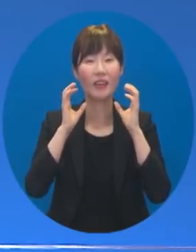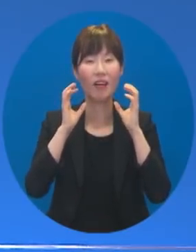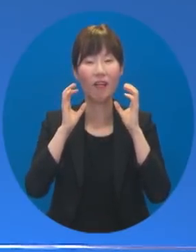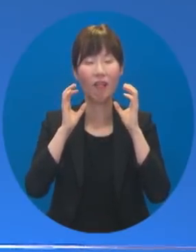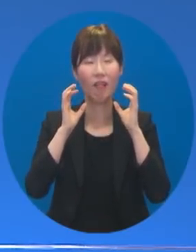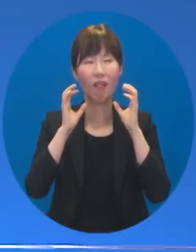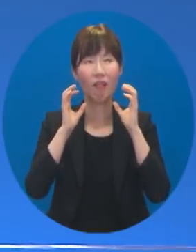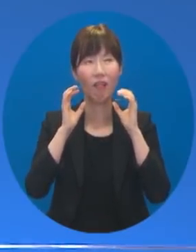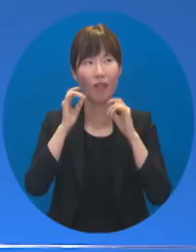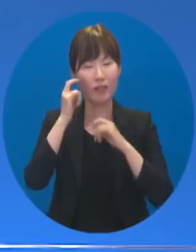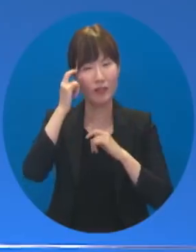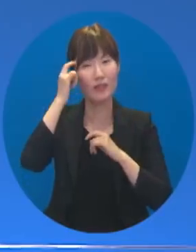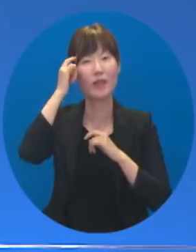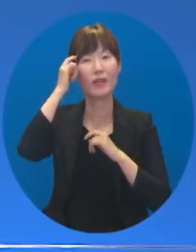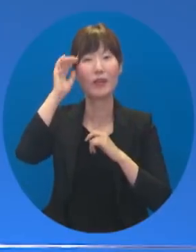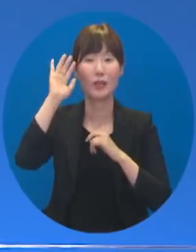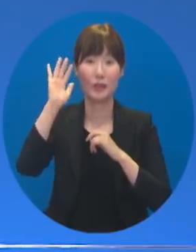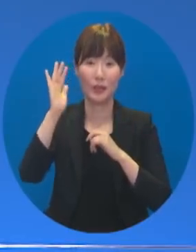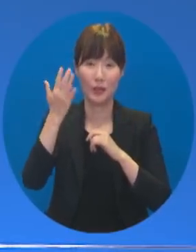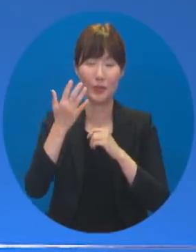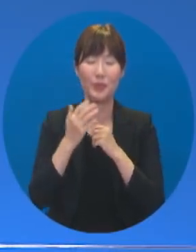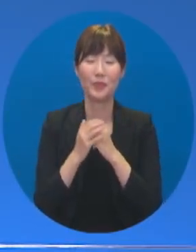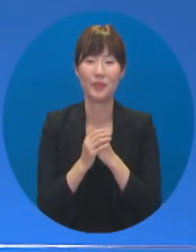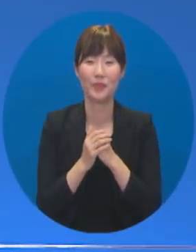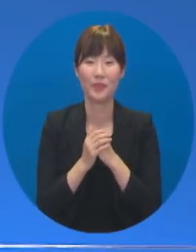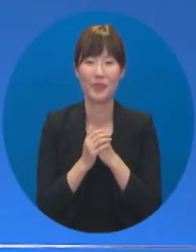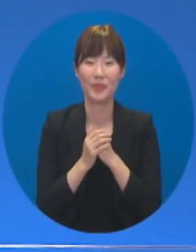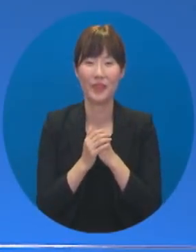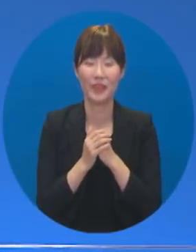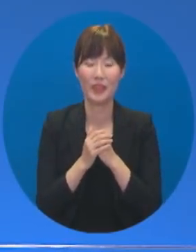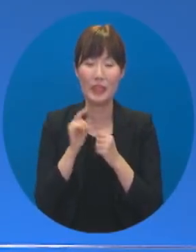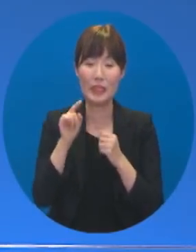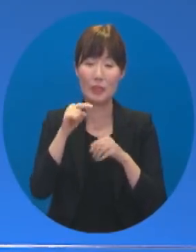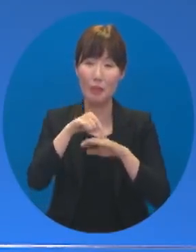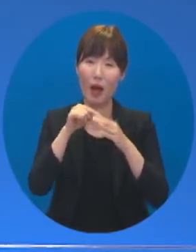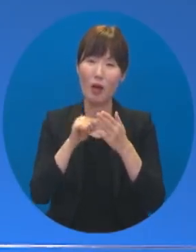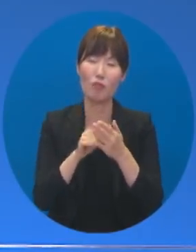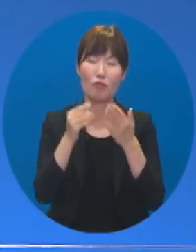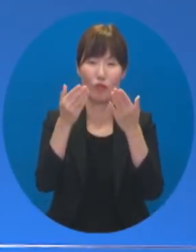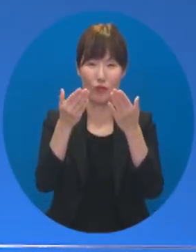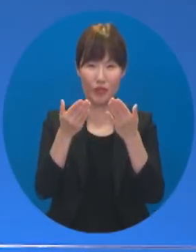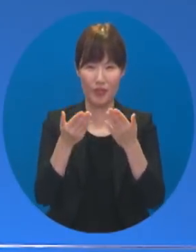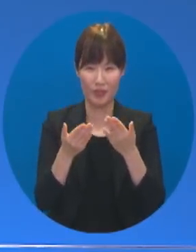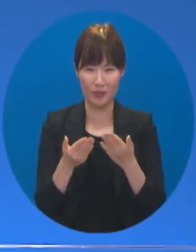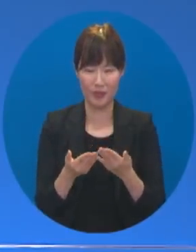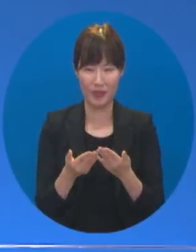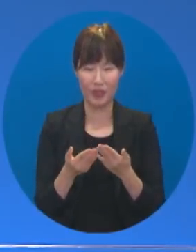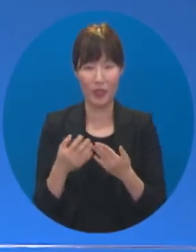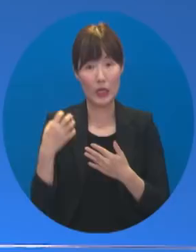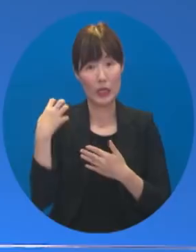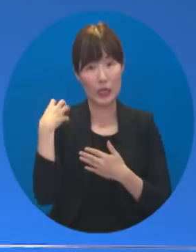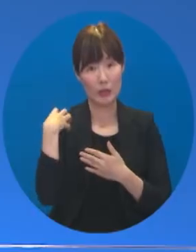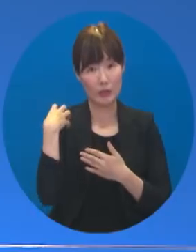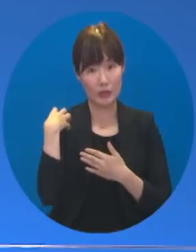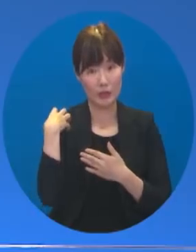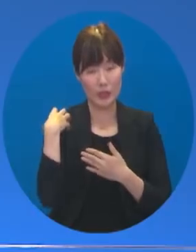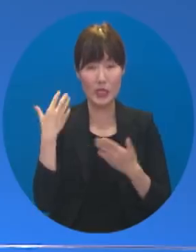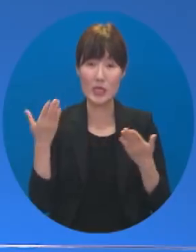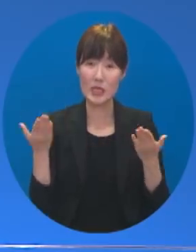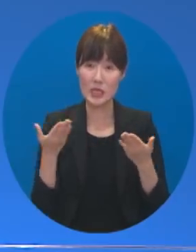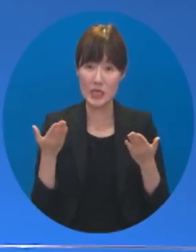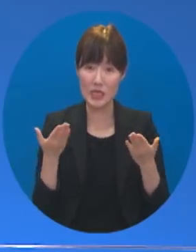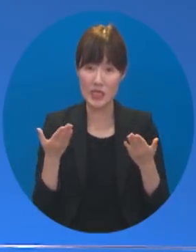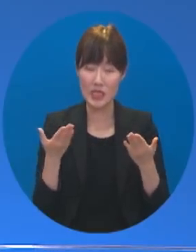자꾸만 그런 것들을 하나님께서 저에게 마음을 주시더라고요. 아, 사명이라는 것은